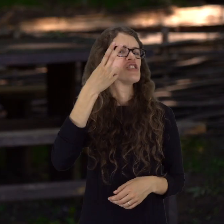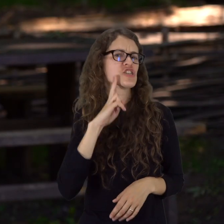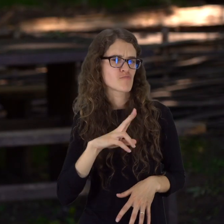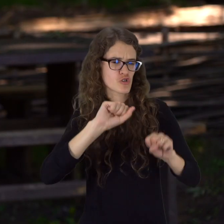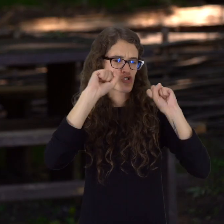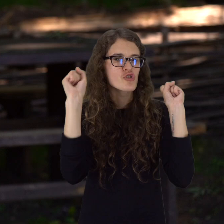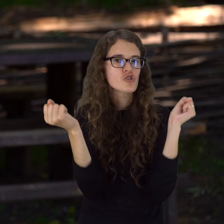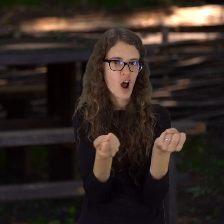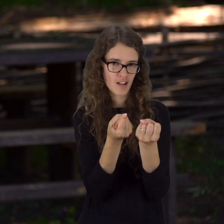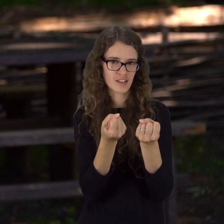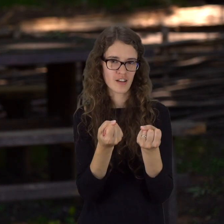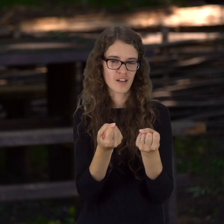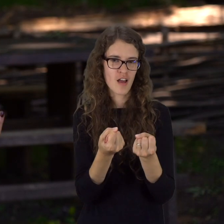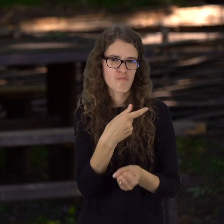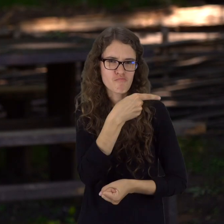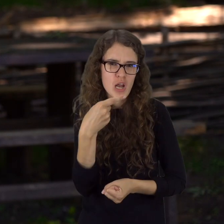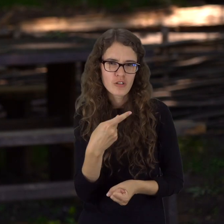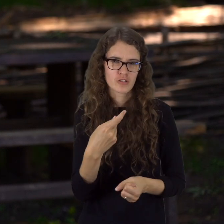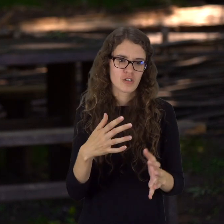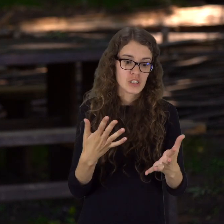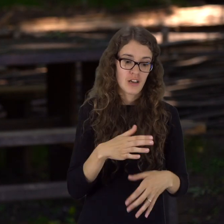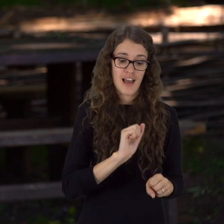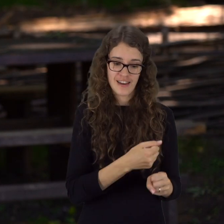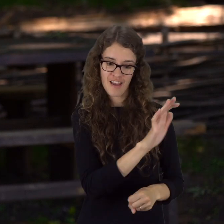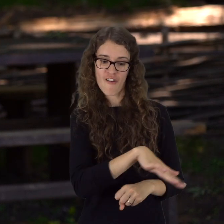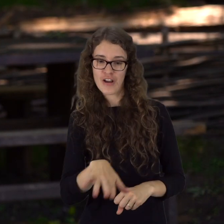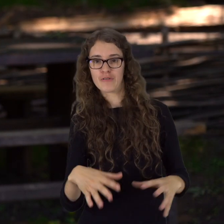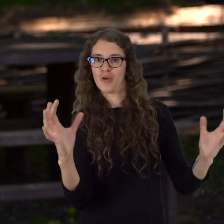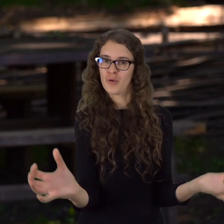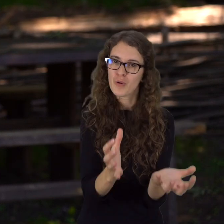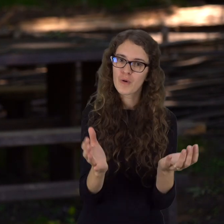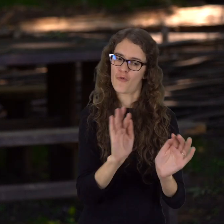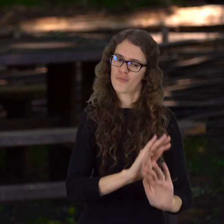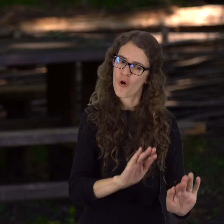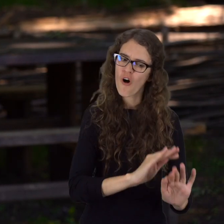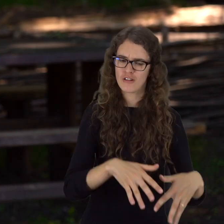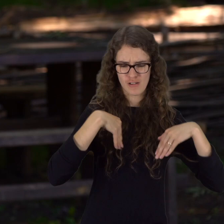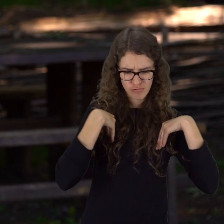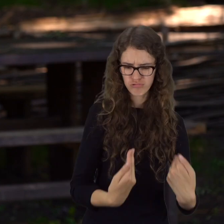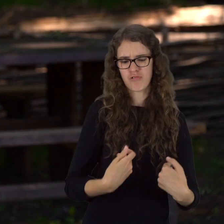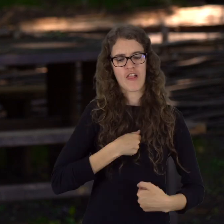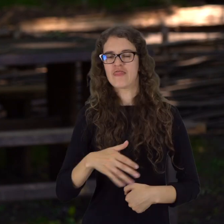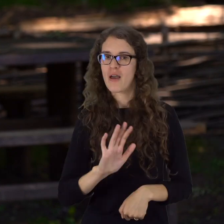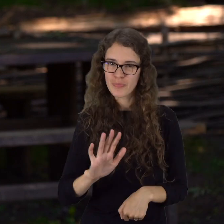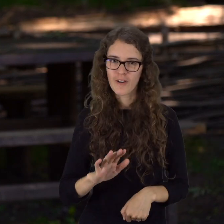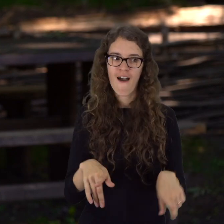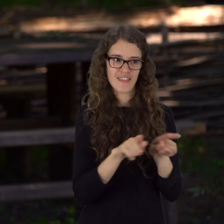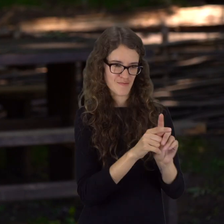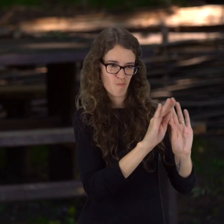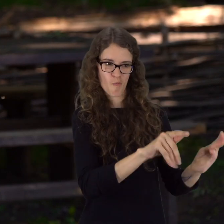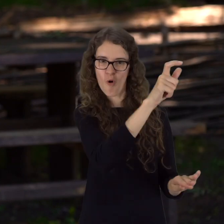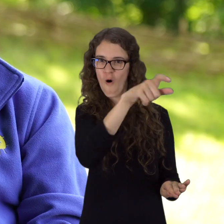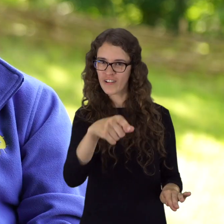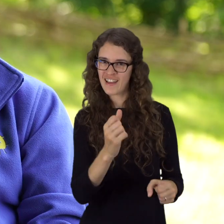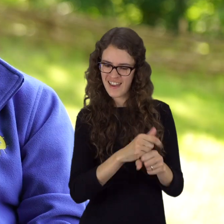ypatingai žiemą, kai buvo tokie didžiuliai šalčiai, ir mes irgi prieš interviu kalbėjom, kad na, ne tik mokinius reikia ugdyti, na, būti drąsiems, nebijoti